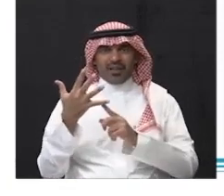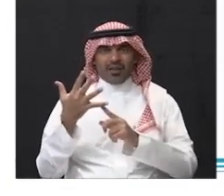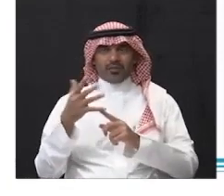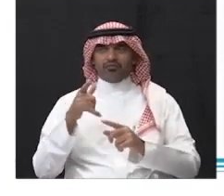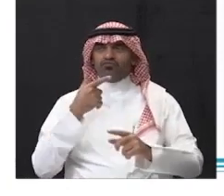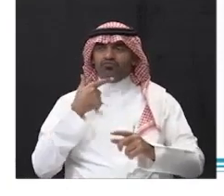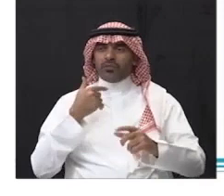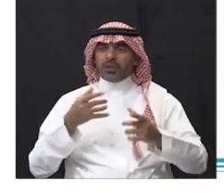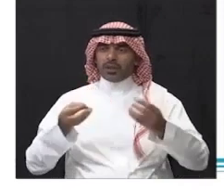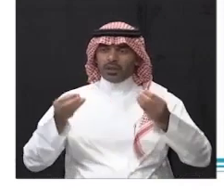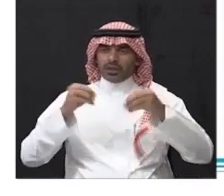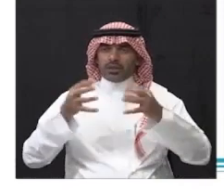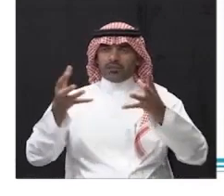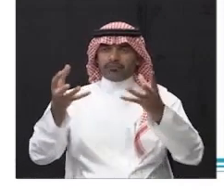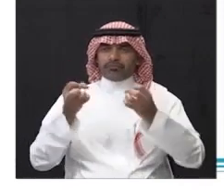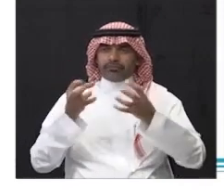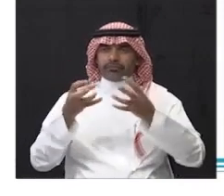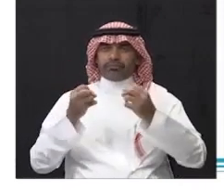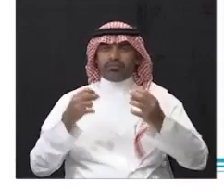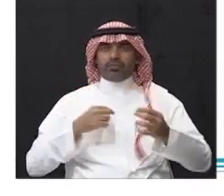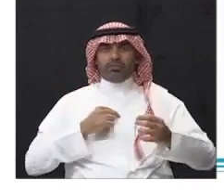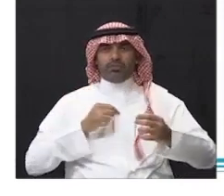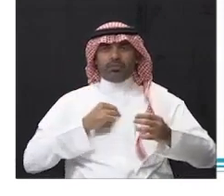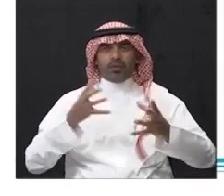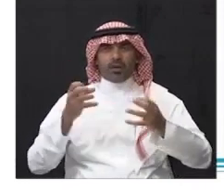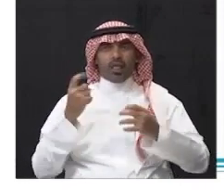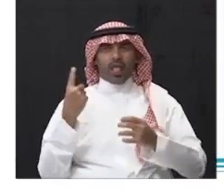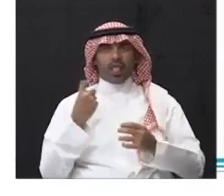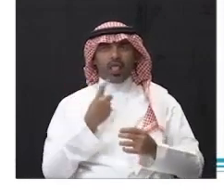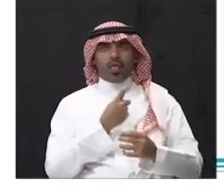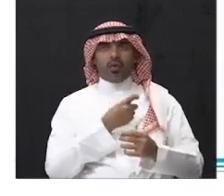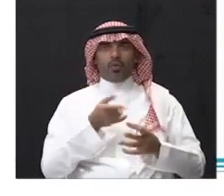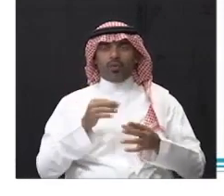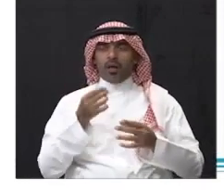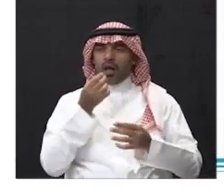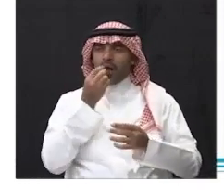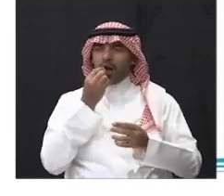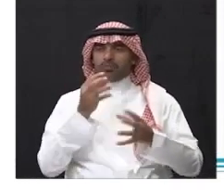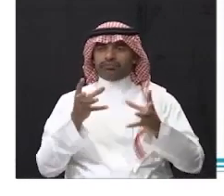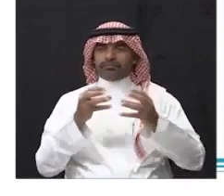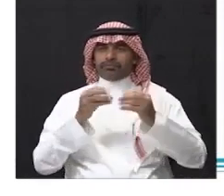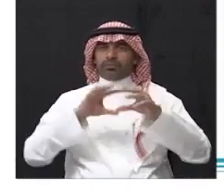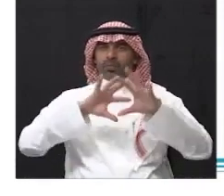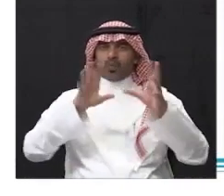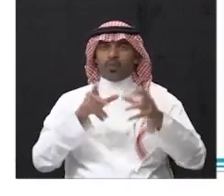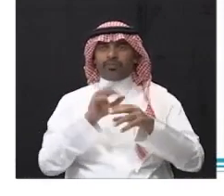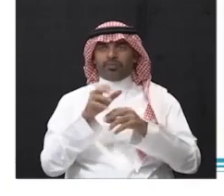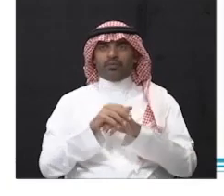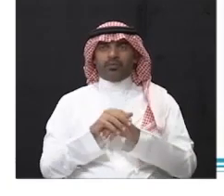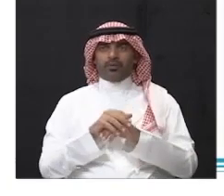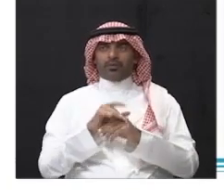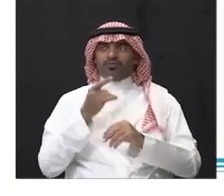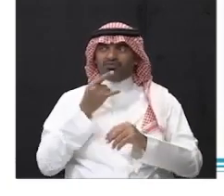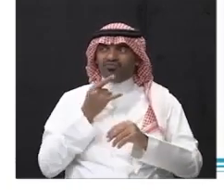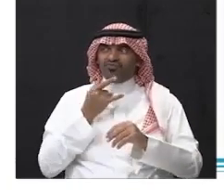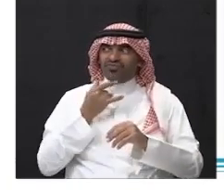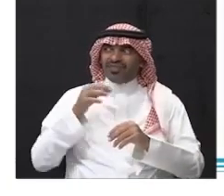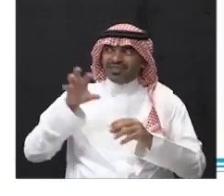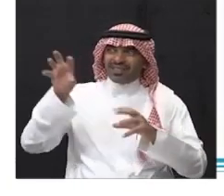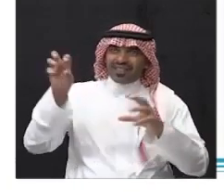والبخور والأقمشة الحريرية والمسك والتوابل مباشرة دون المرور بأراضي